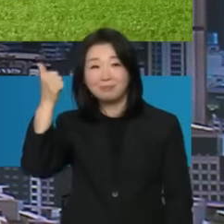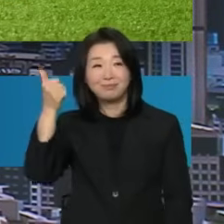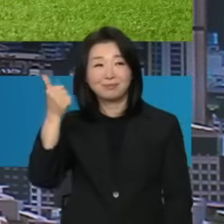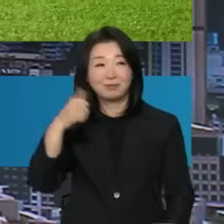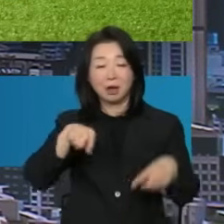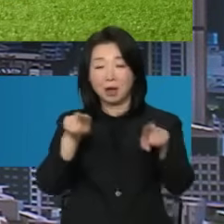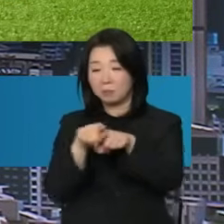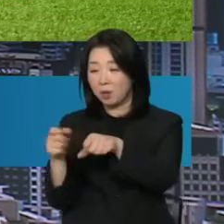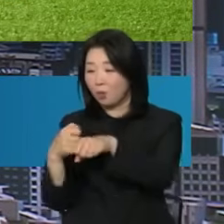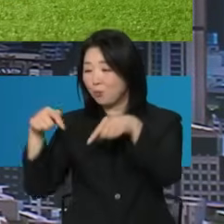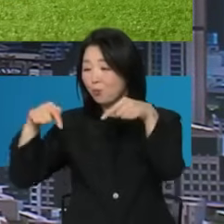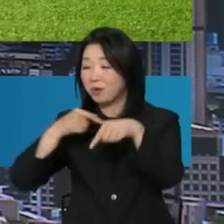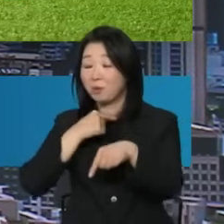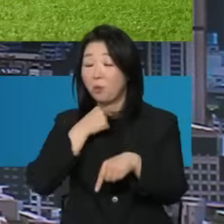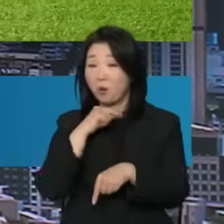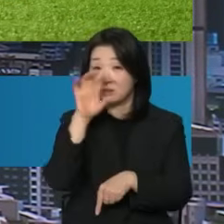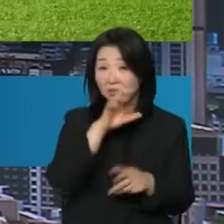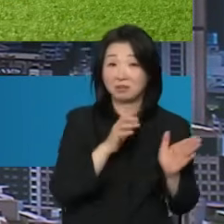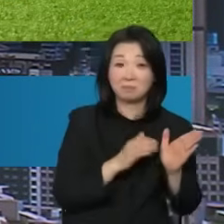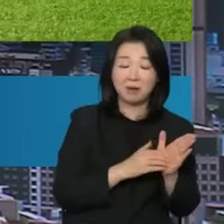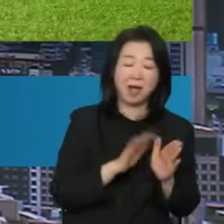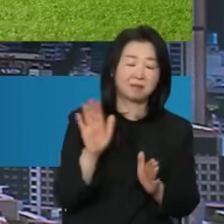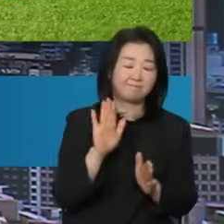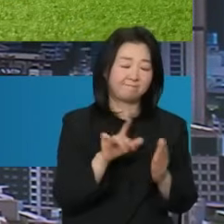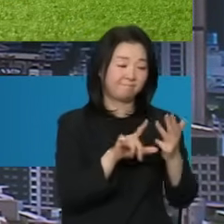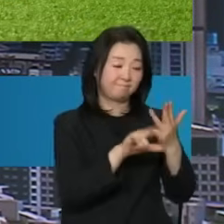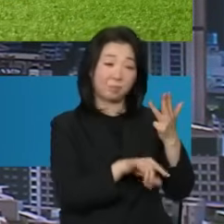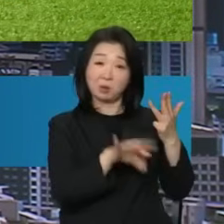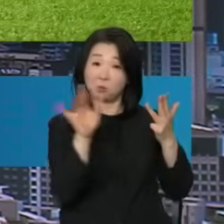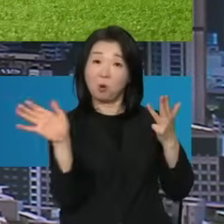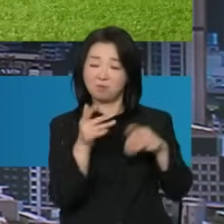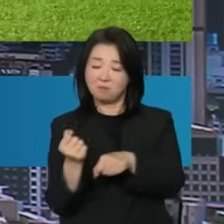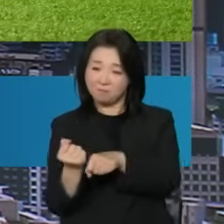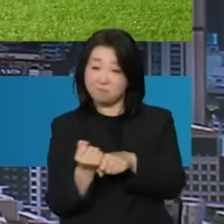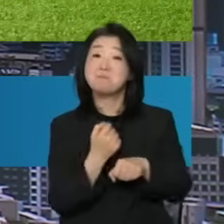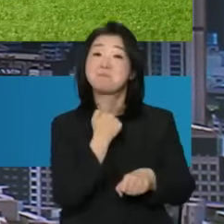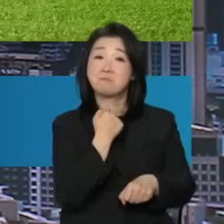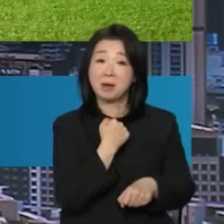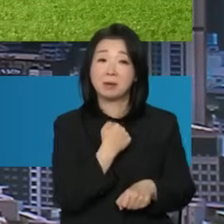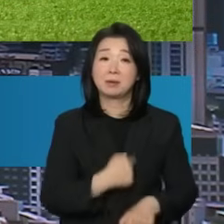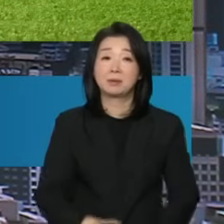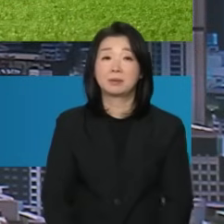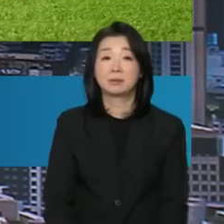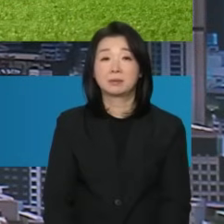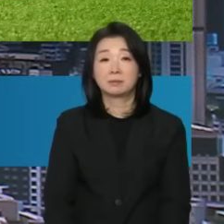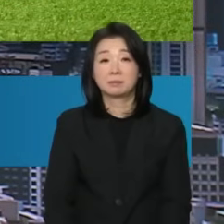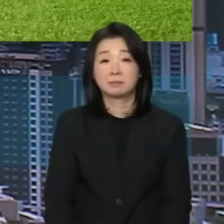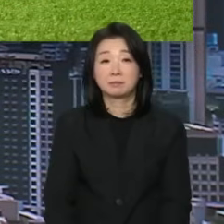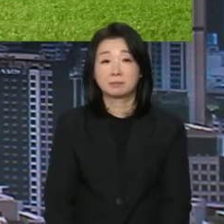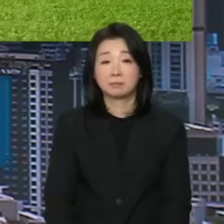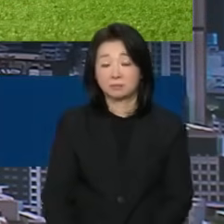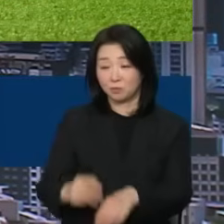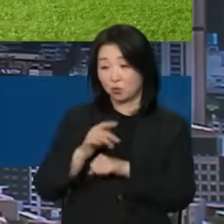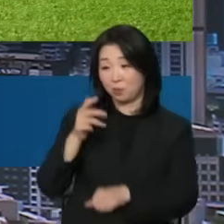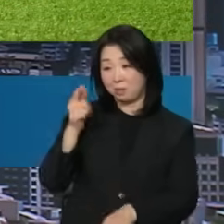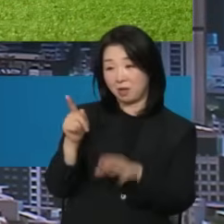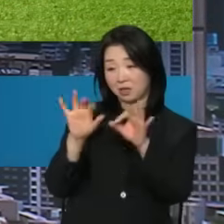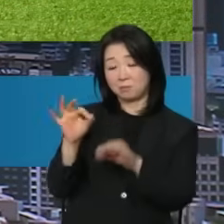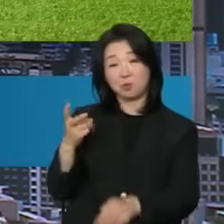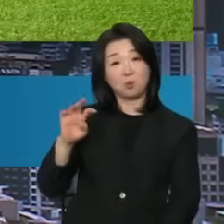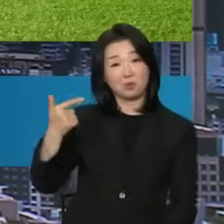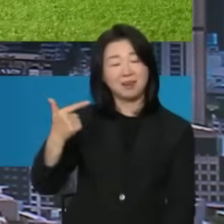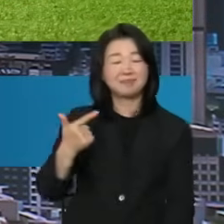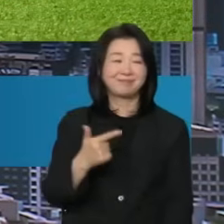연습을 했다던 말과 달리 8월 초부터 골프를 쳤다는 사실이 드러난 겁니다. 김용현 국방부 장관은